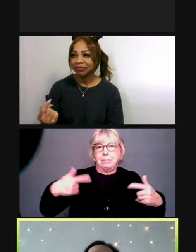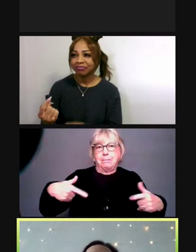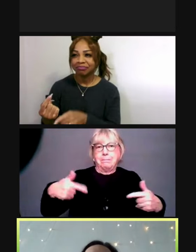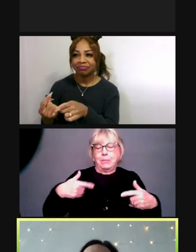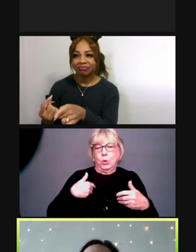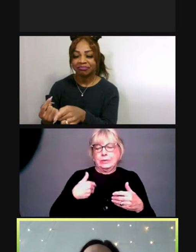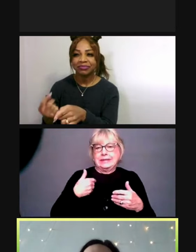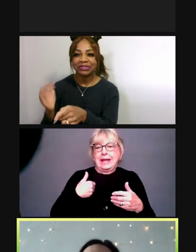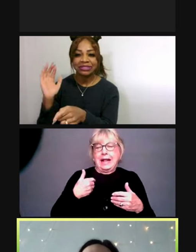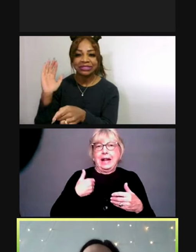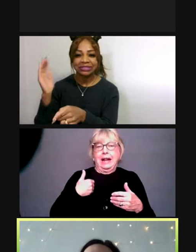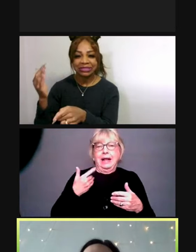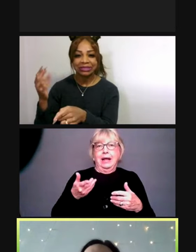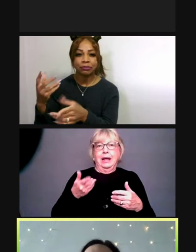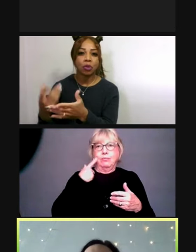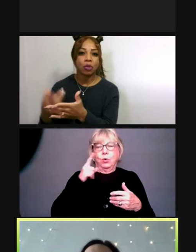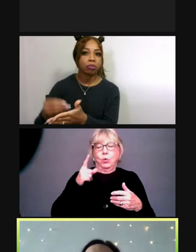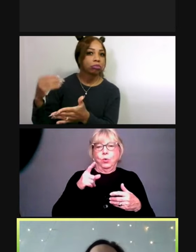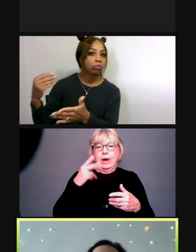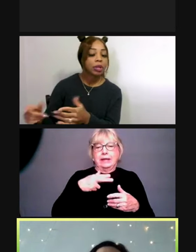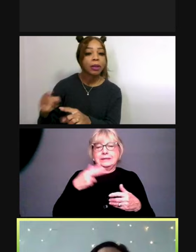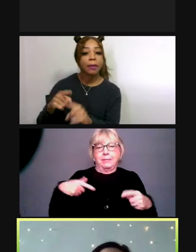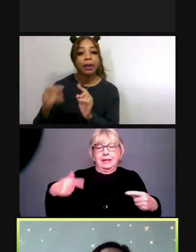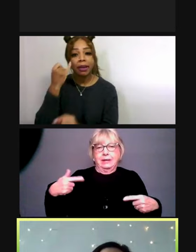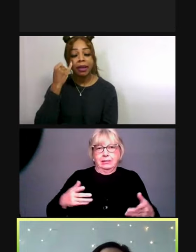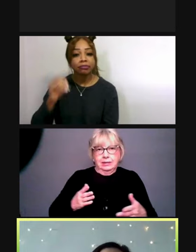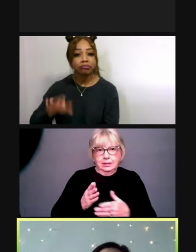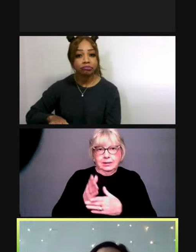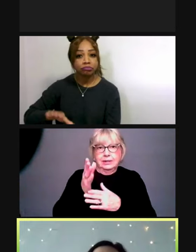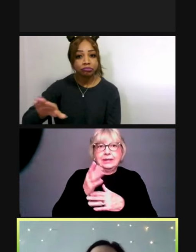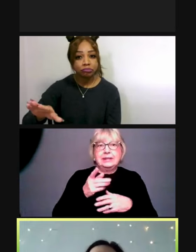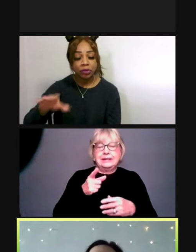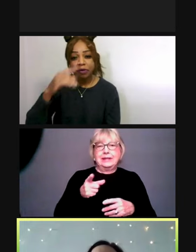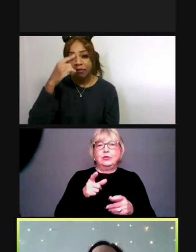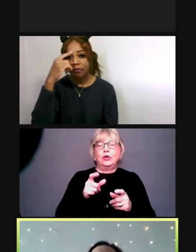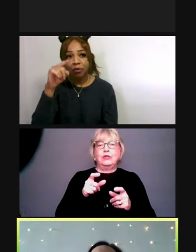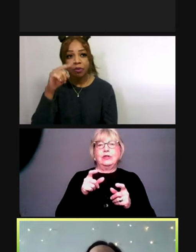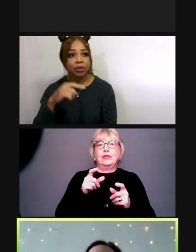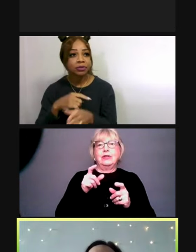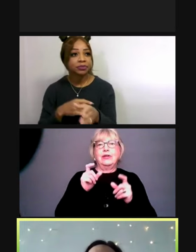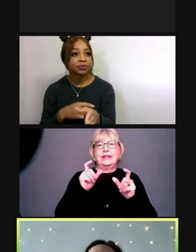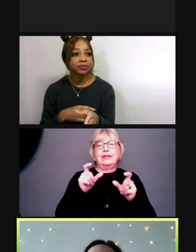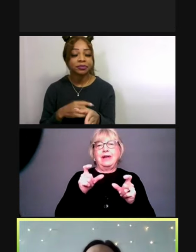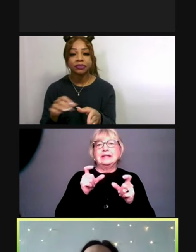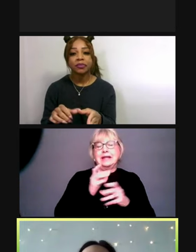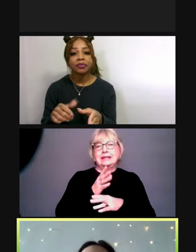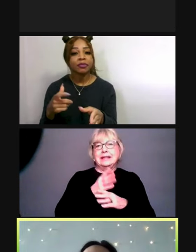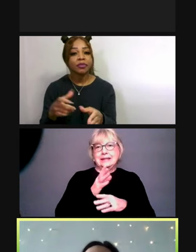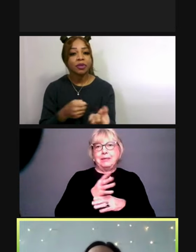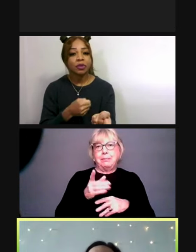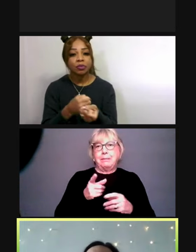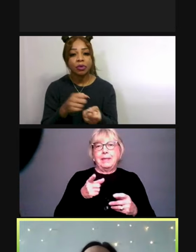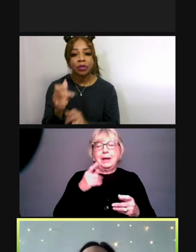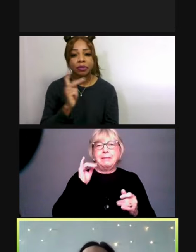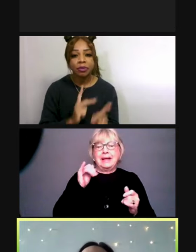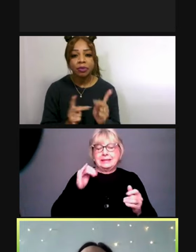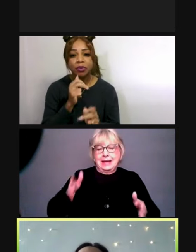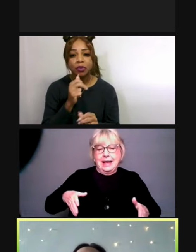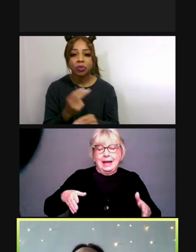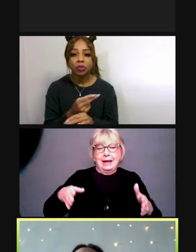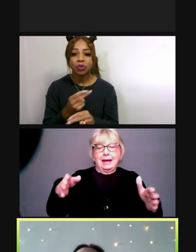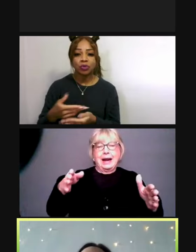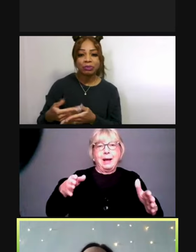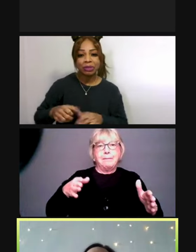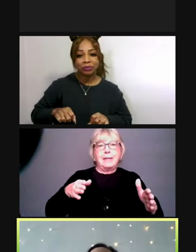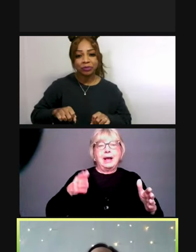de fauteuils roulants seulement, il s'agit d'une dépense excessive. Mais si cette même rampe est utile aussi pour les personnes par exemple